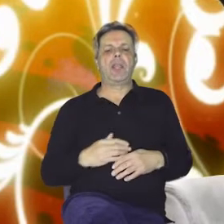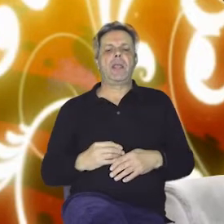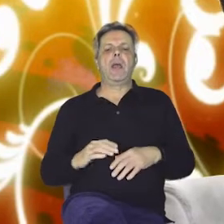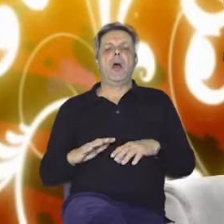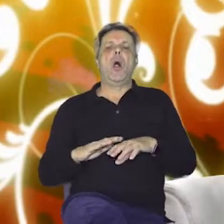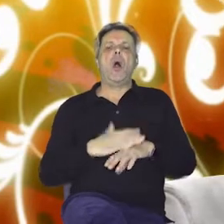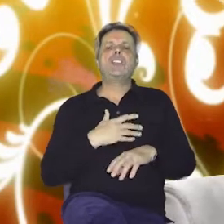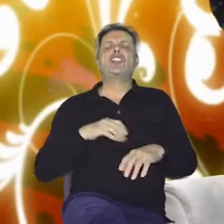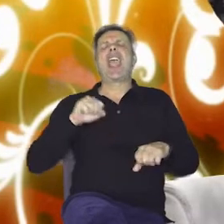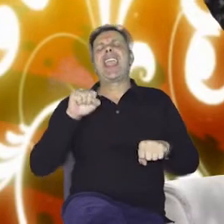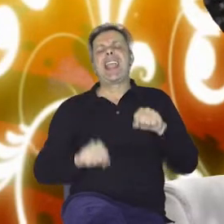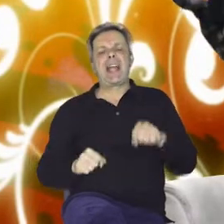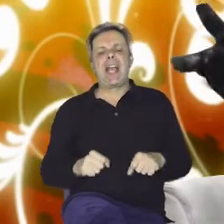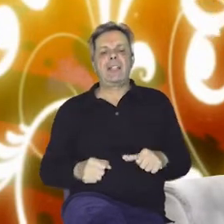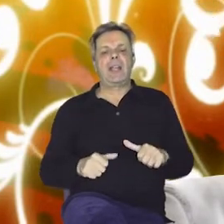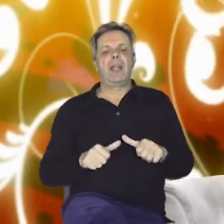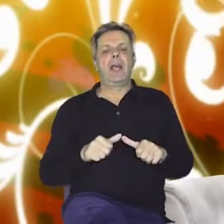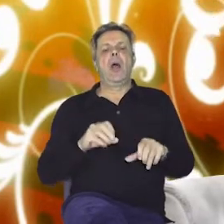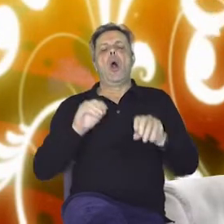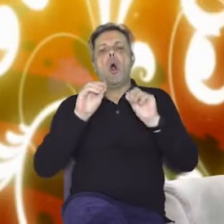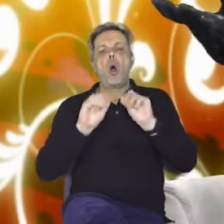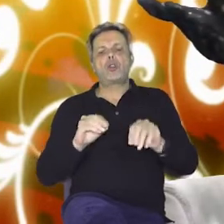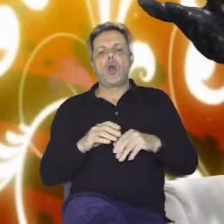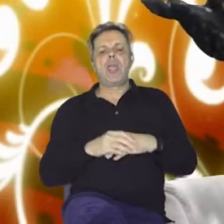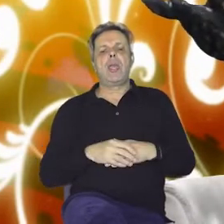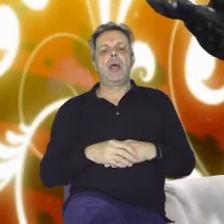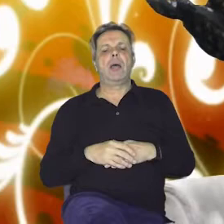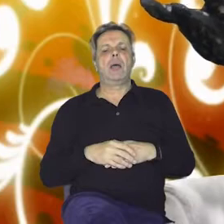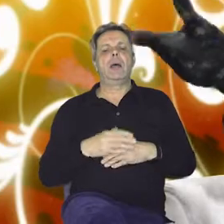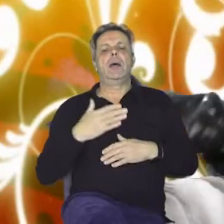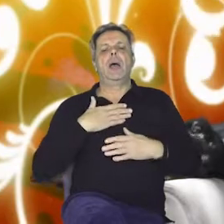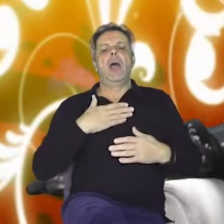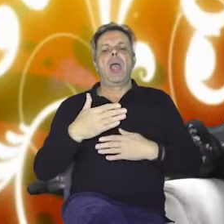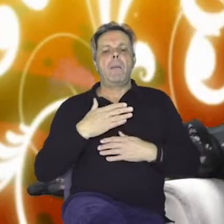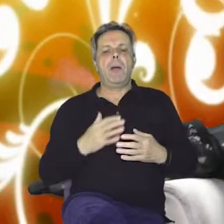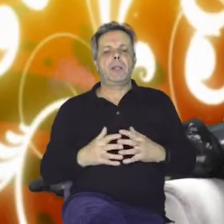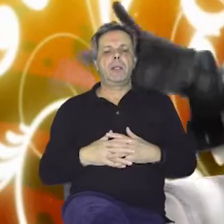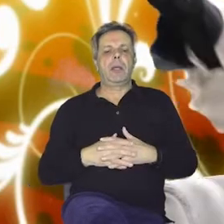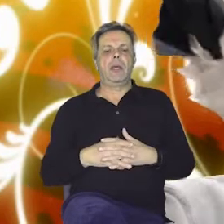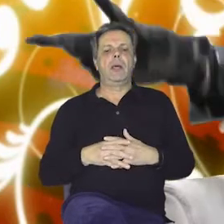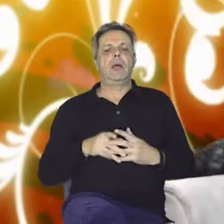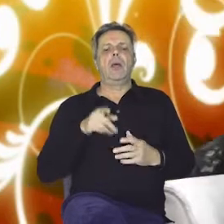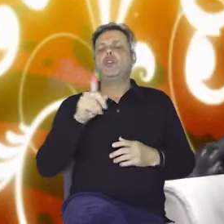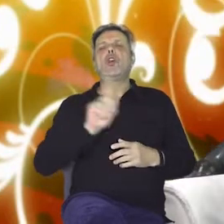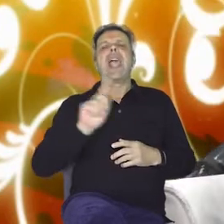i karakter, i odgoj, i empatija, ona se ne uči.